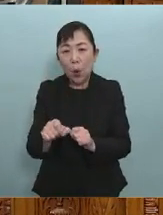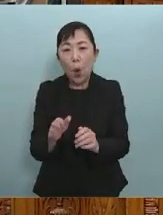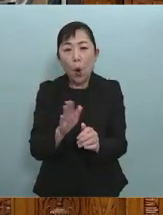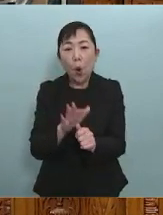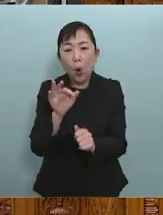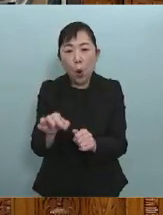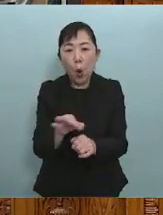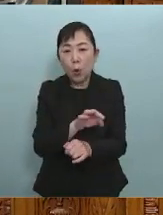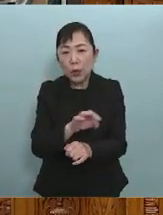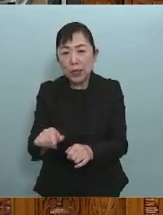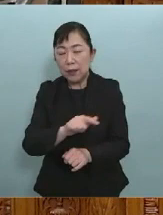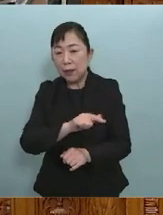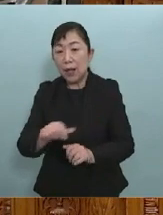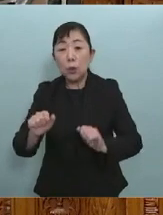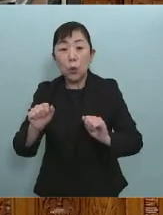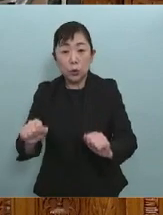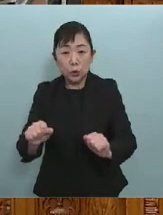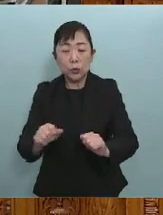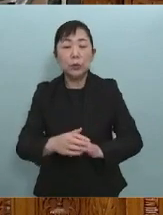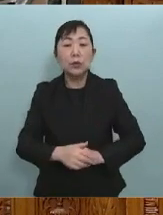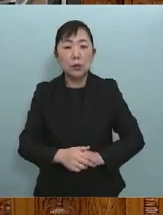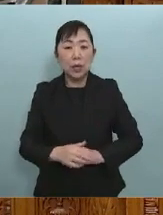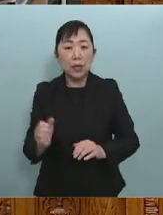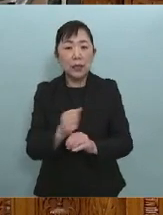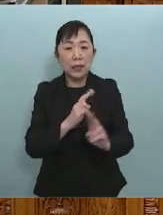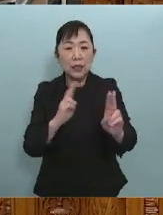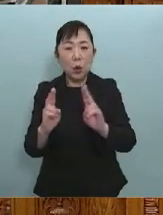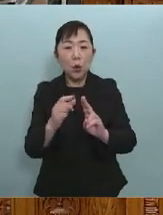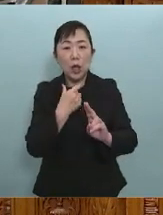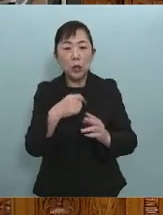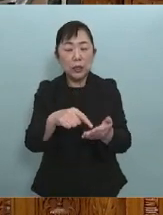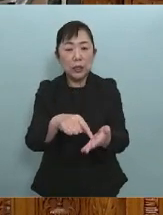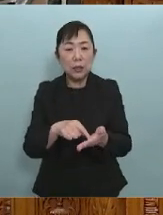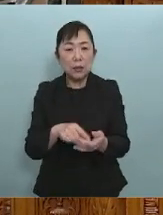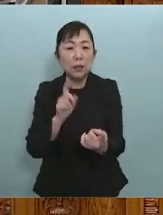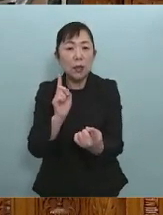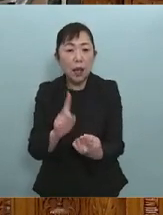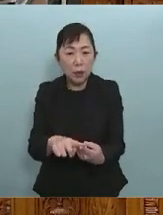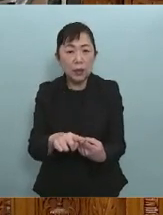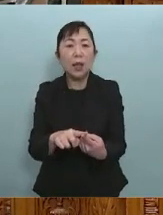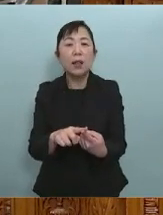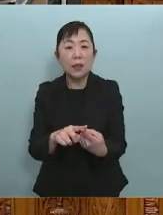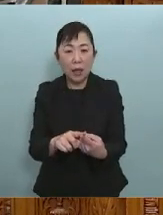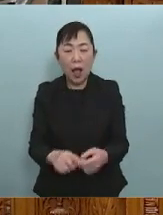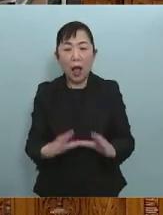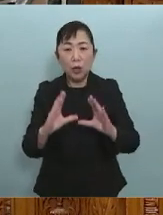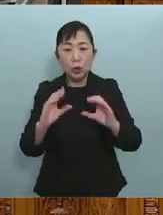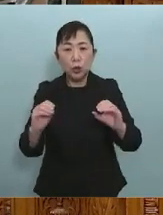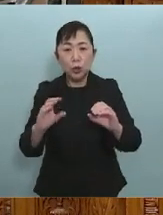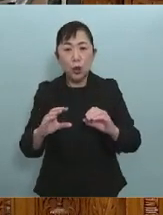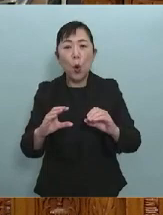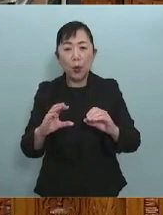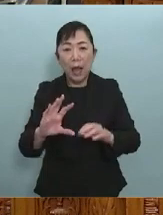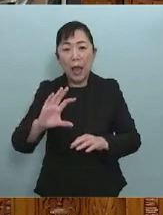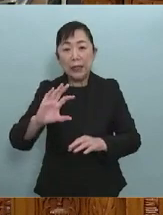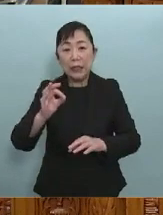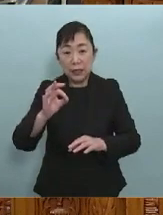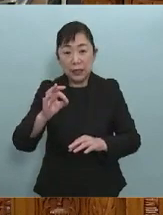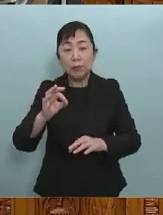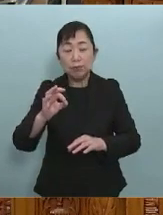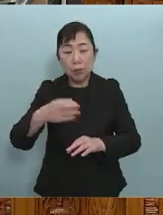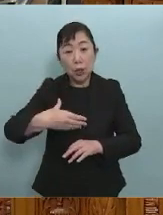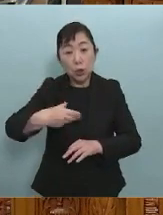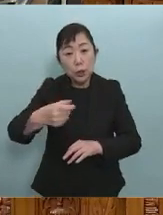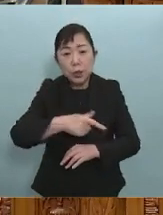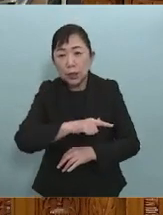な支援えまた事業者のニーズに合わせた柔軟な資金繰り支援えこうした対策